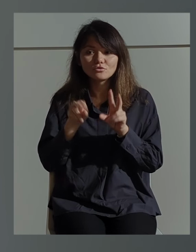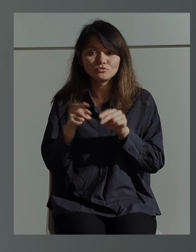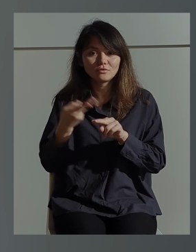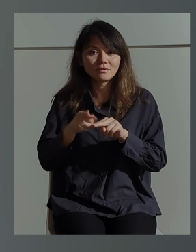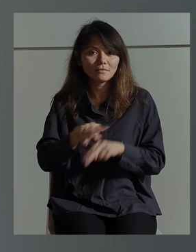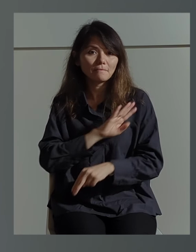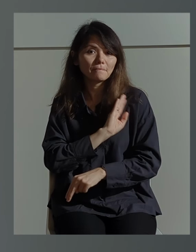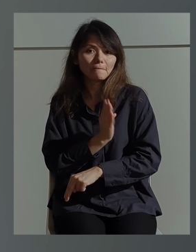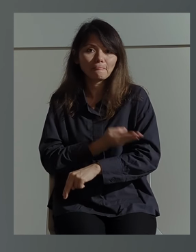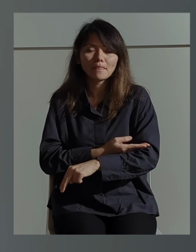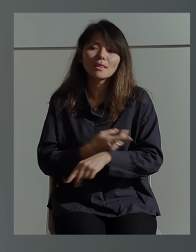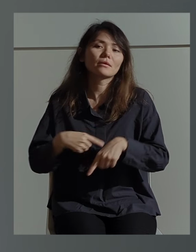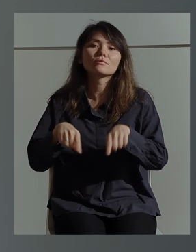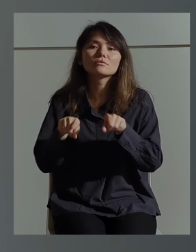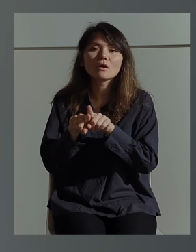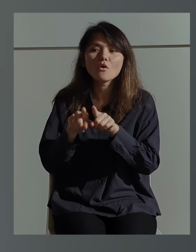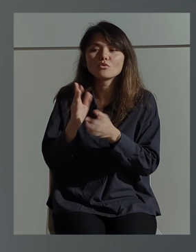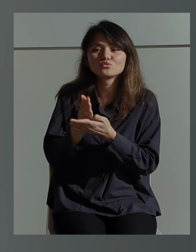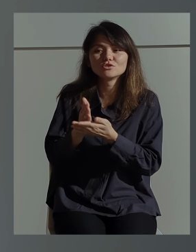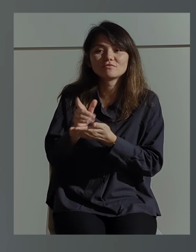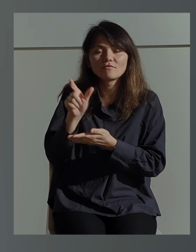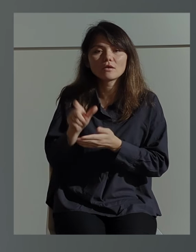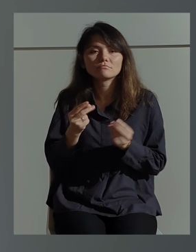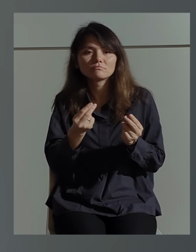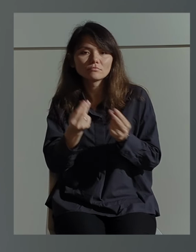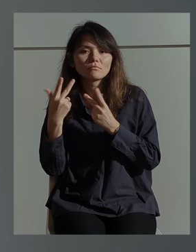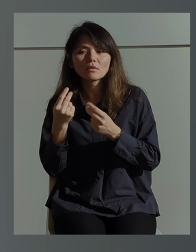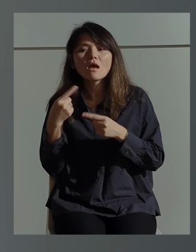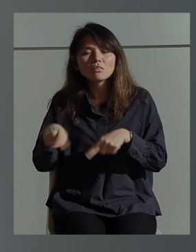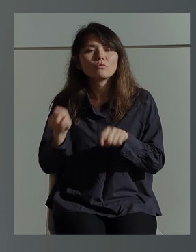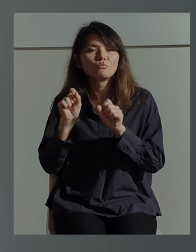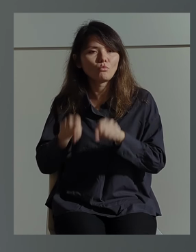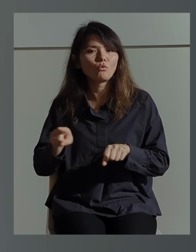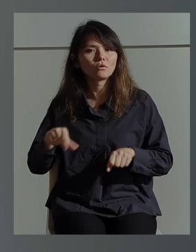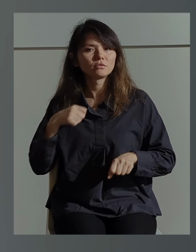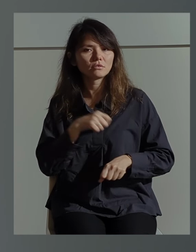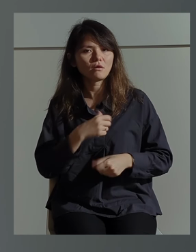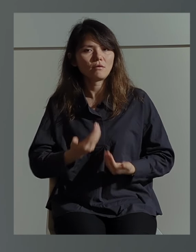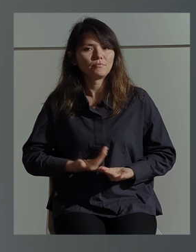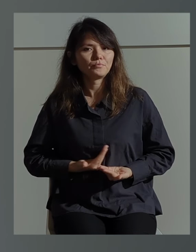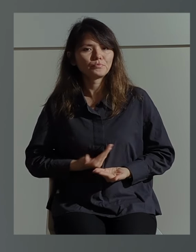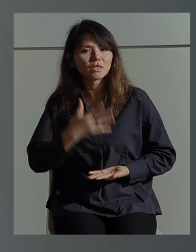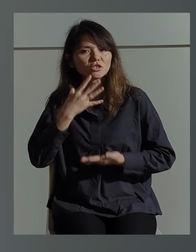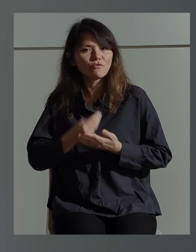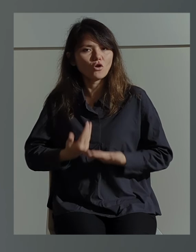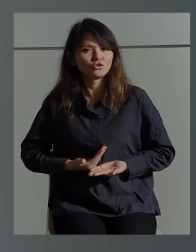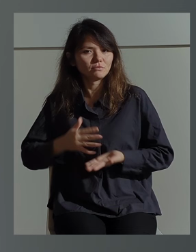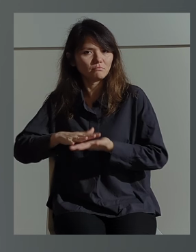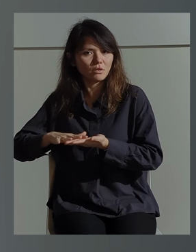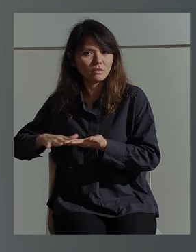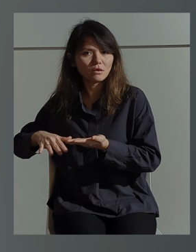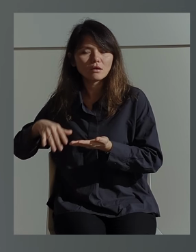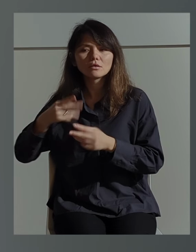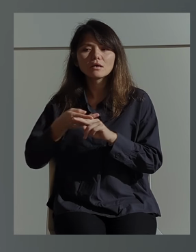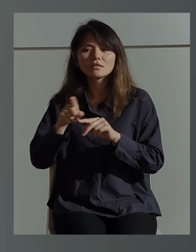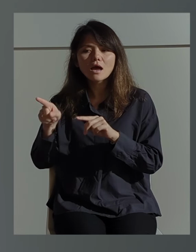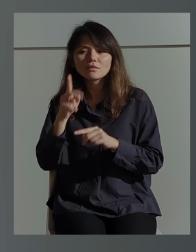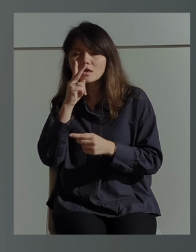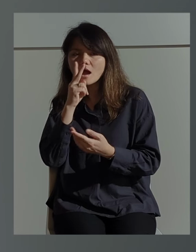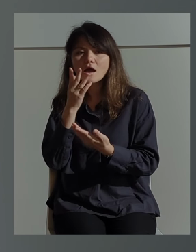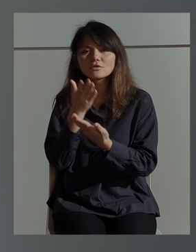счёт такого трутневого вампирис существования они только и могут продолжать и влачить своё то есть они являются отражением